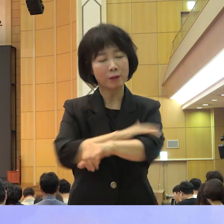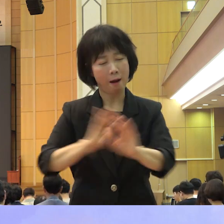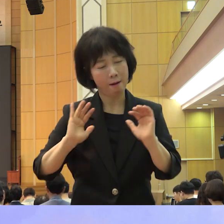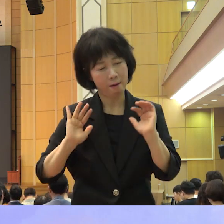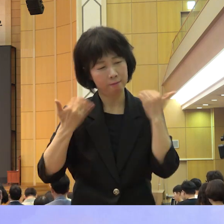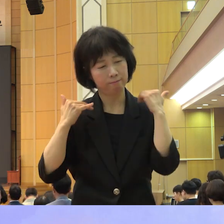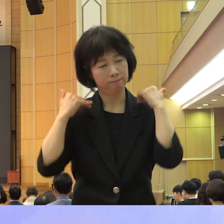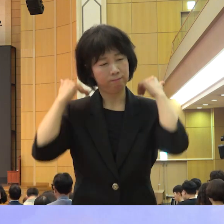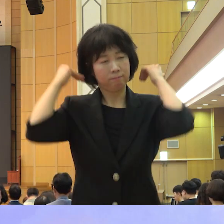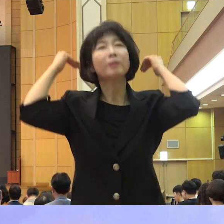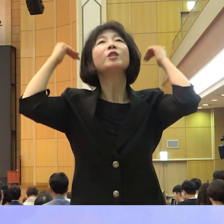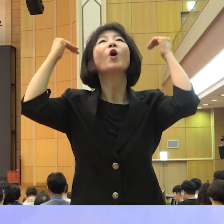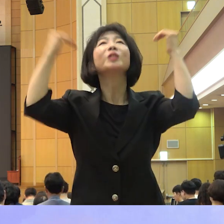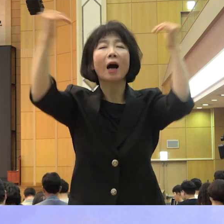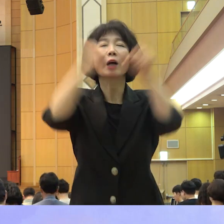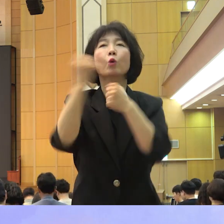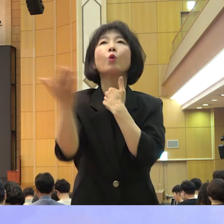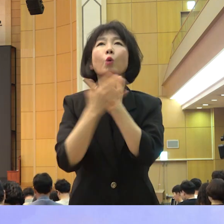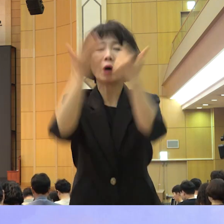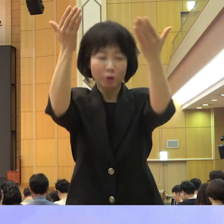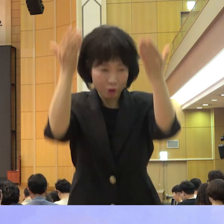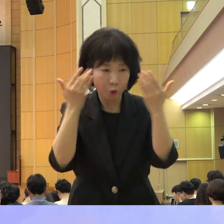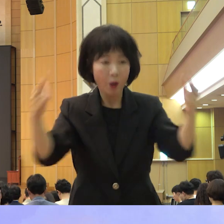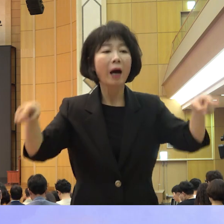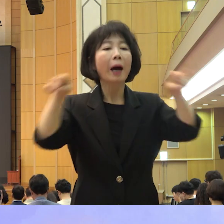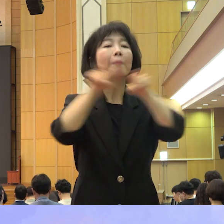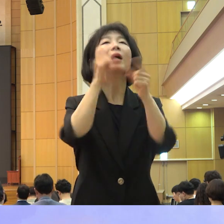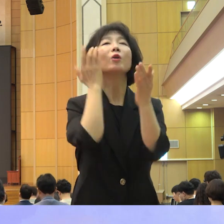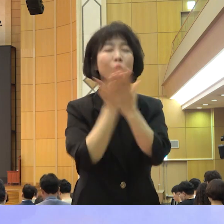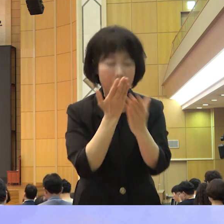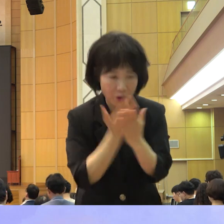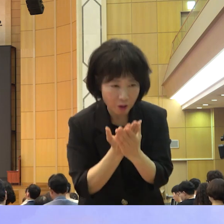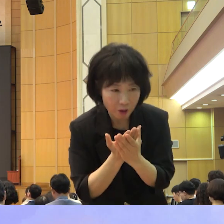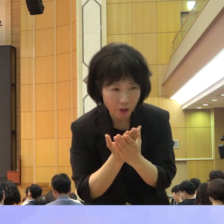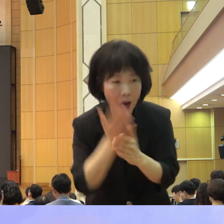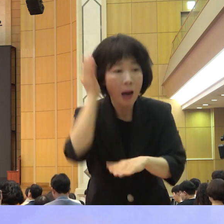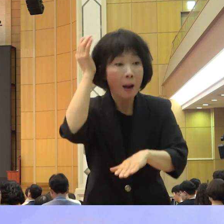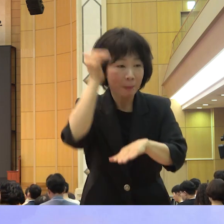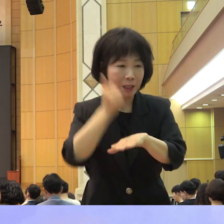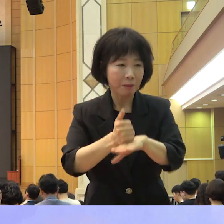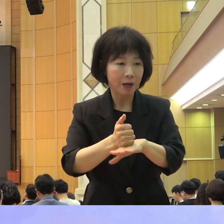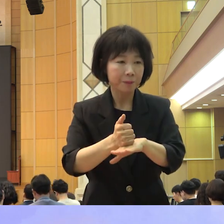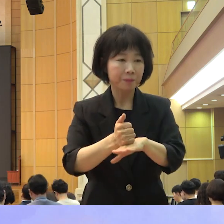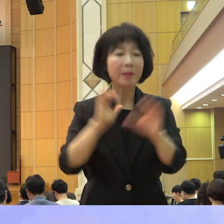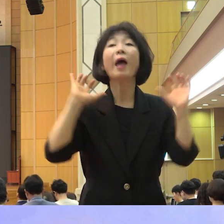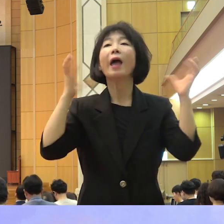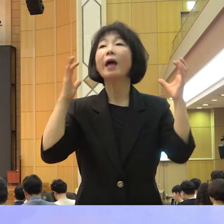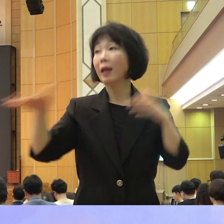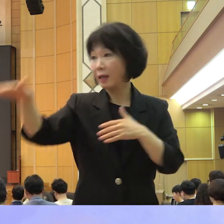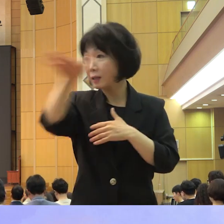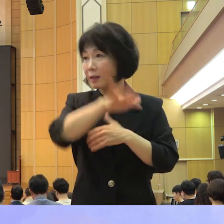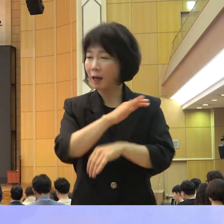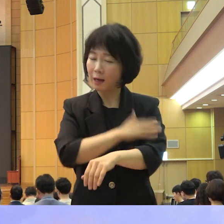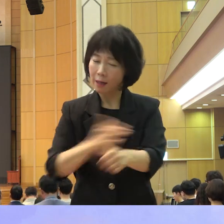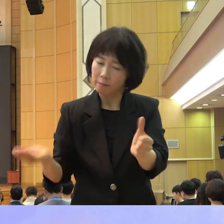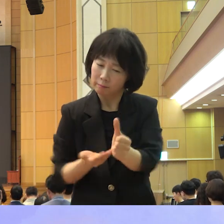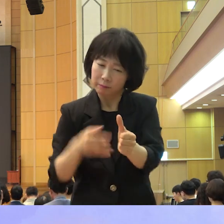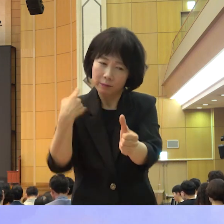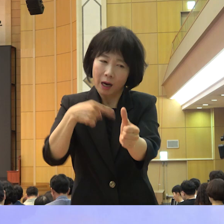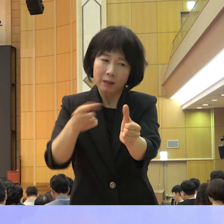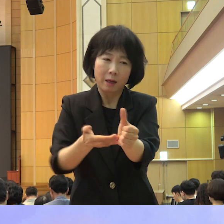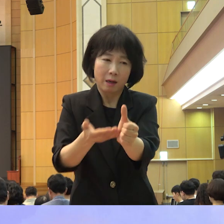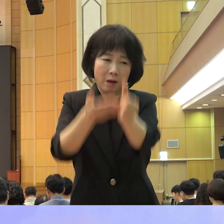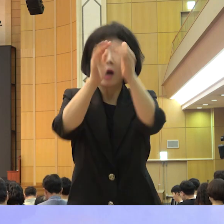아이들이 성장케 주님 도와주시고 함께하여 주시옵소서. 마지막으로 이 아이들이 자라나는 환경은